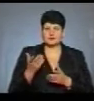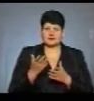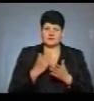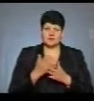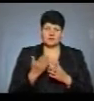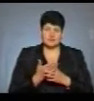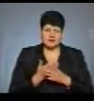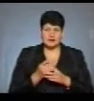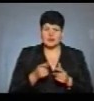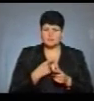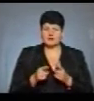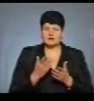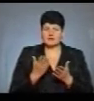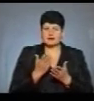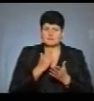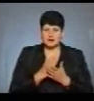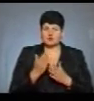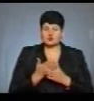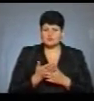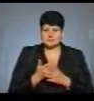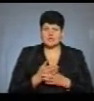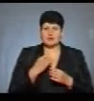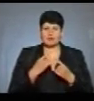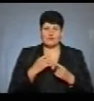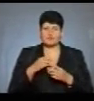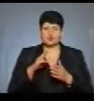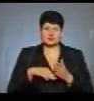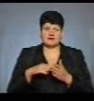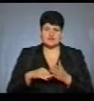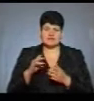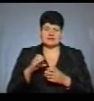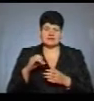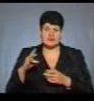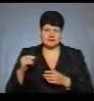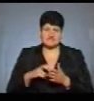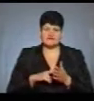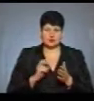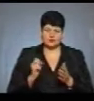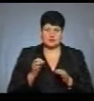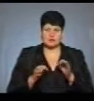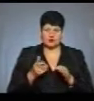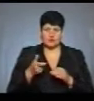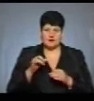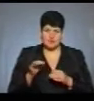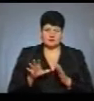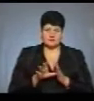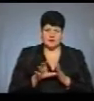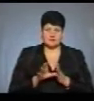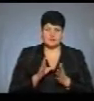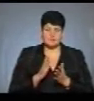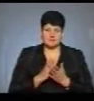або людям, які мають субсидії, тобто мова про якісь штрафні санкції чи відключення природного газу чи електроенергії